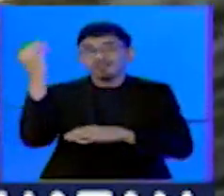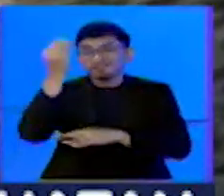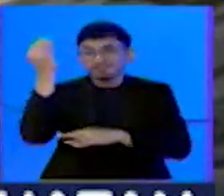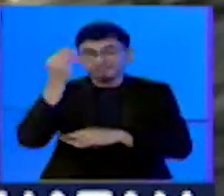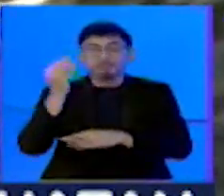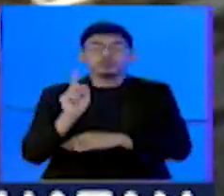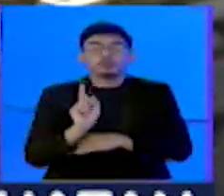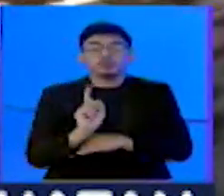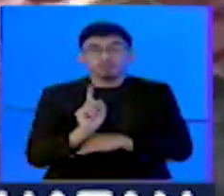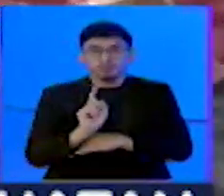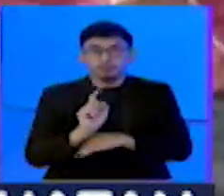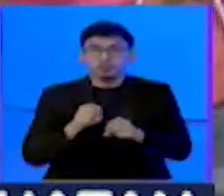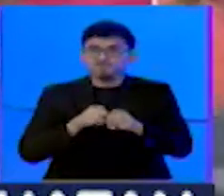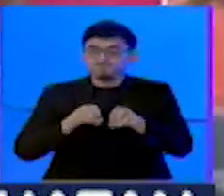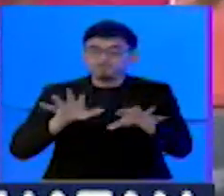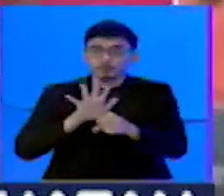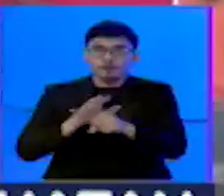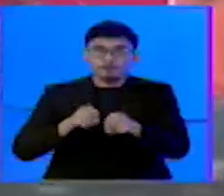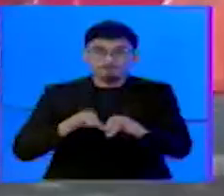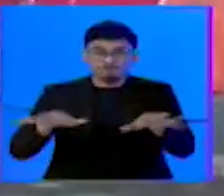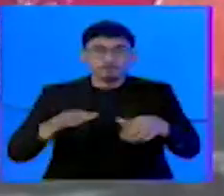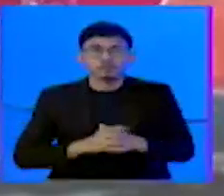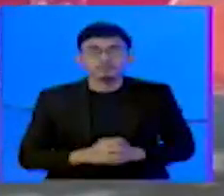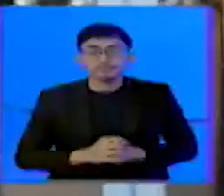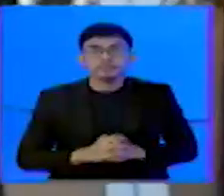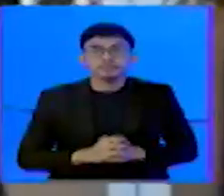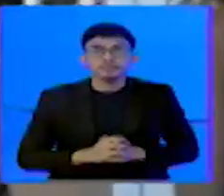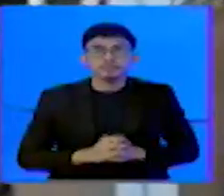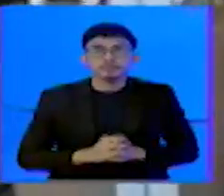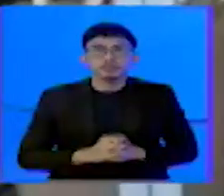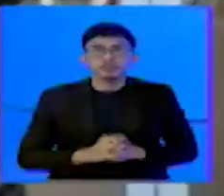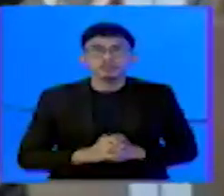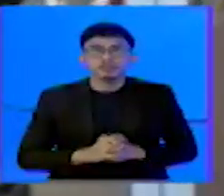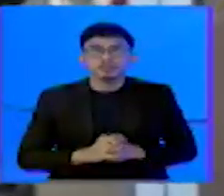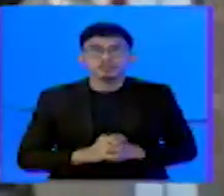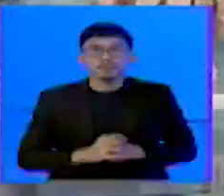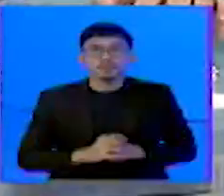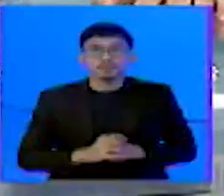laju penyebaran COVID-19. Dari Lembang, Jawa Barat, Yono iNews melaporkan.